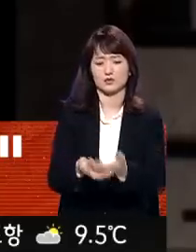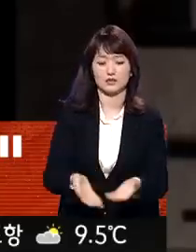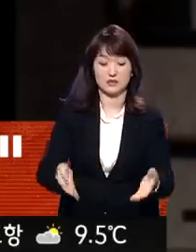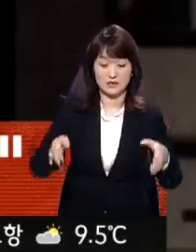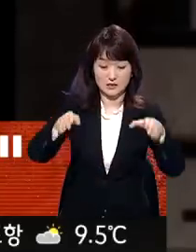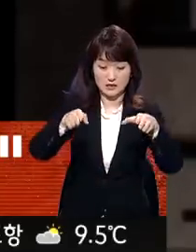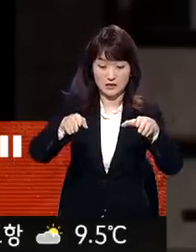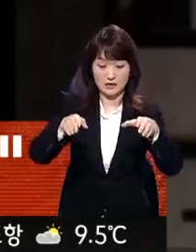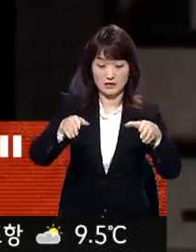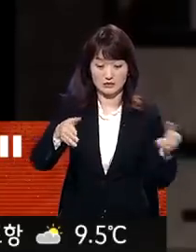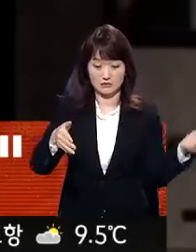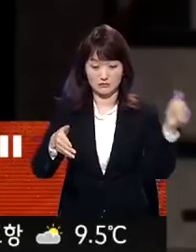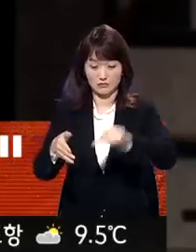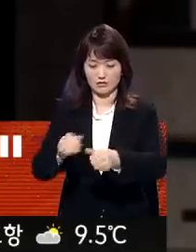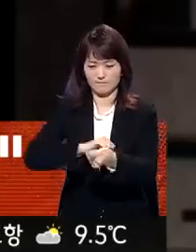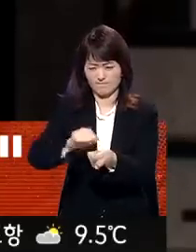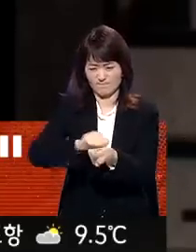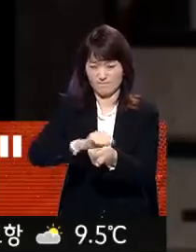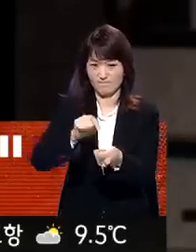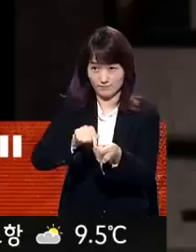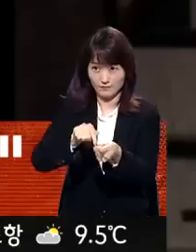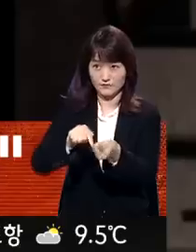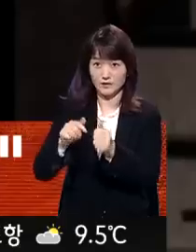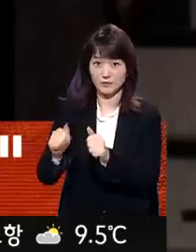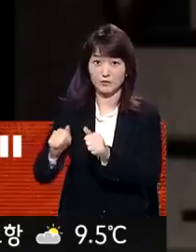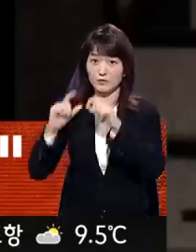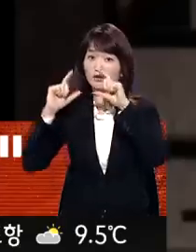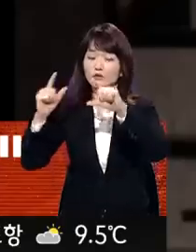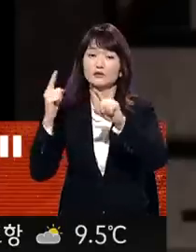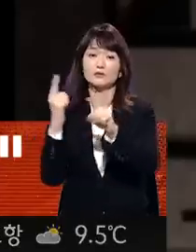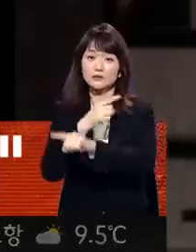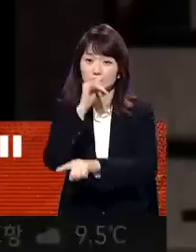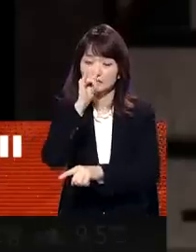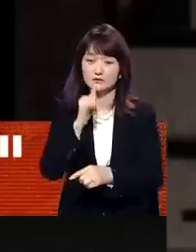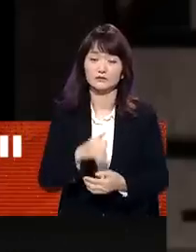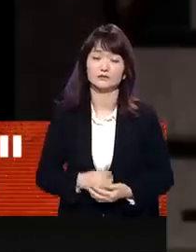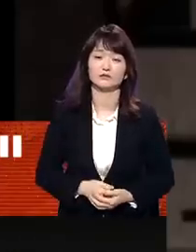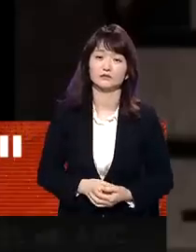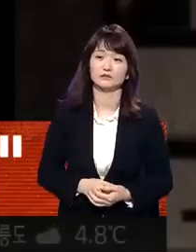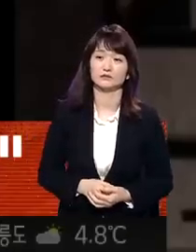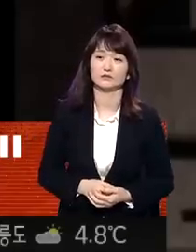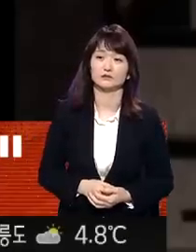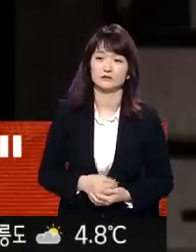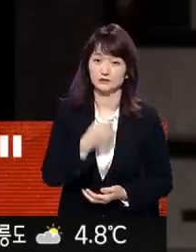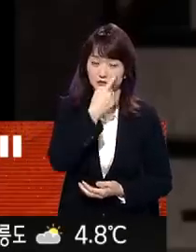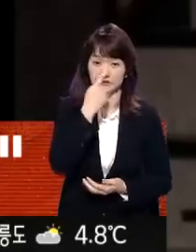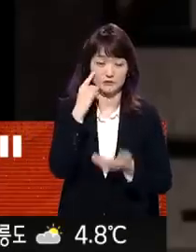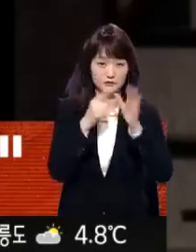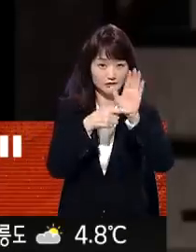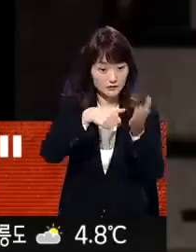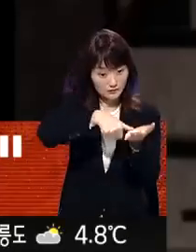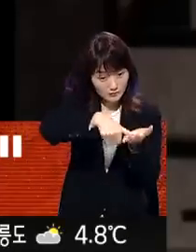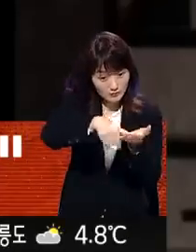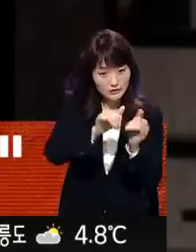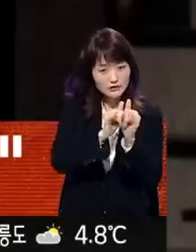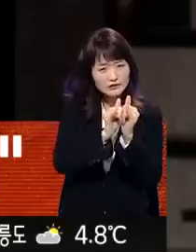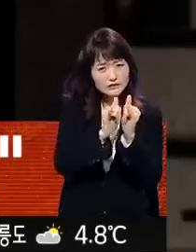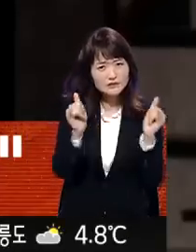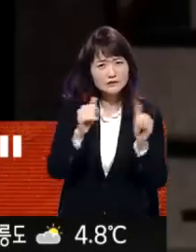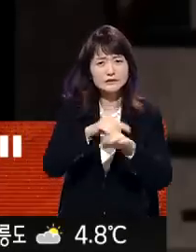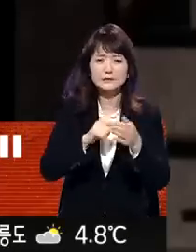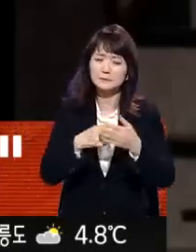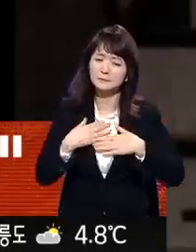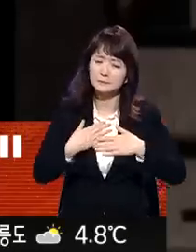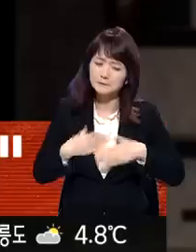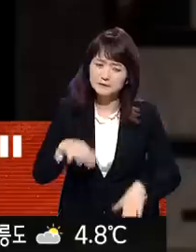인멸했다면 저는 법원의 판단은 달라질 수 있지만 적어도 증거 인멸하는 사람에게 심신미약을